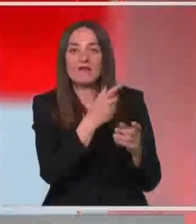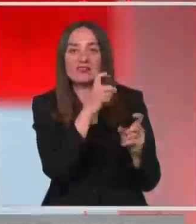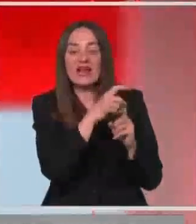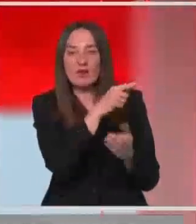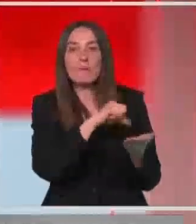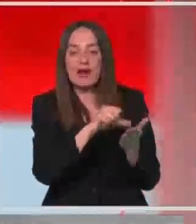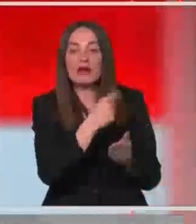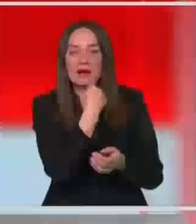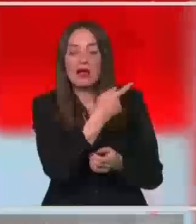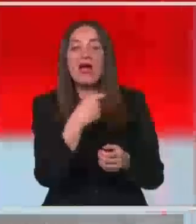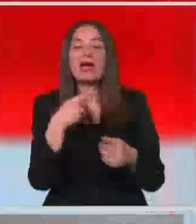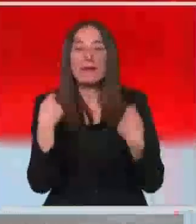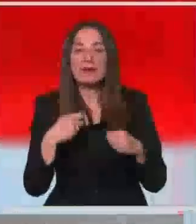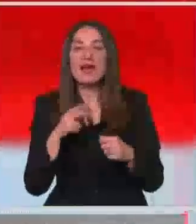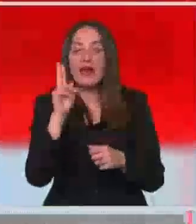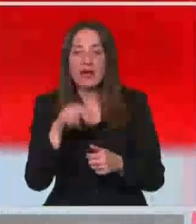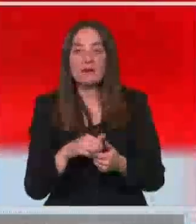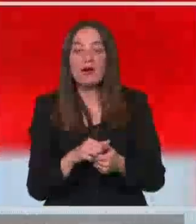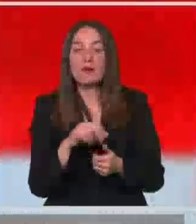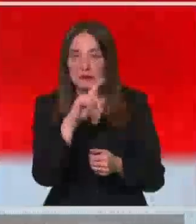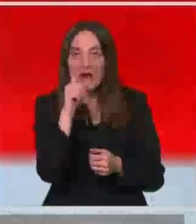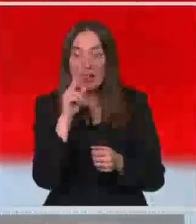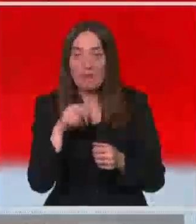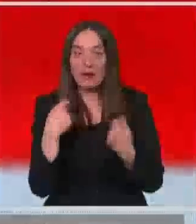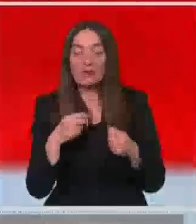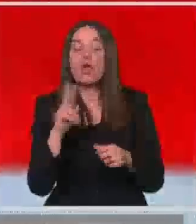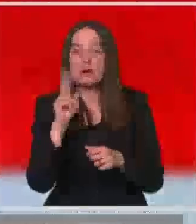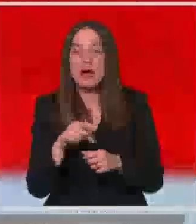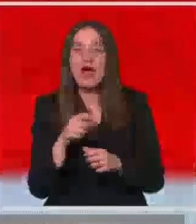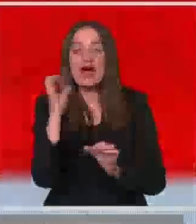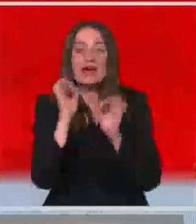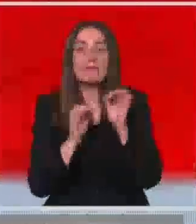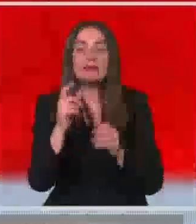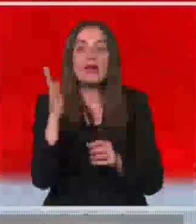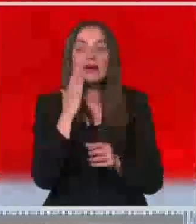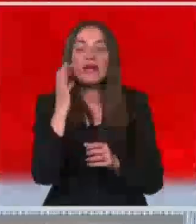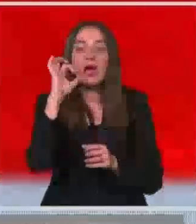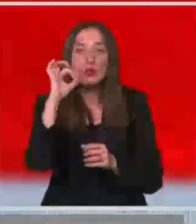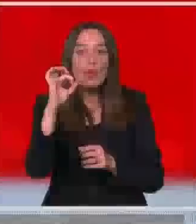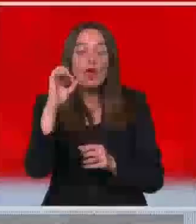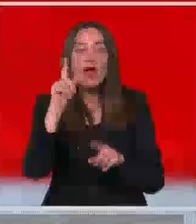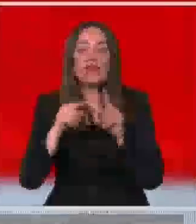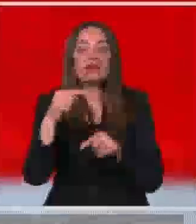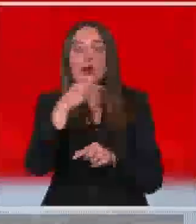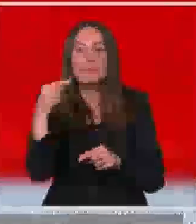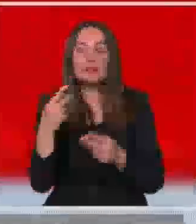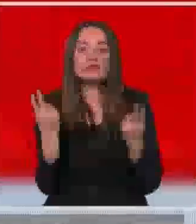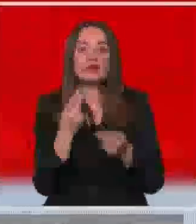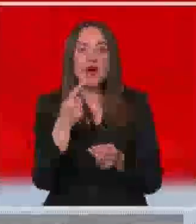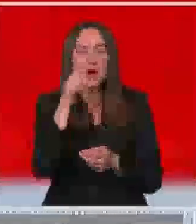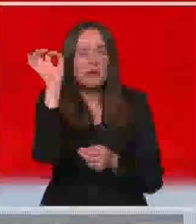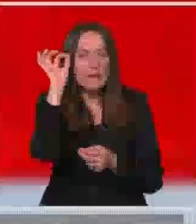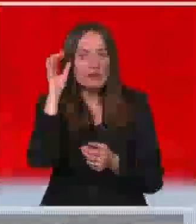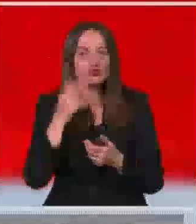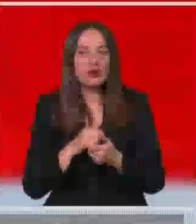pa neka kaže. Kapitala ima. Jel ima Slavko? Kamatne stope su u Americi na nuli. Negde su u minusu, kao što su, ako se ne varam, u